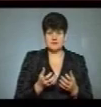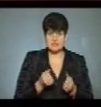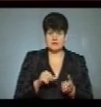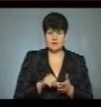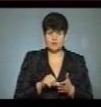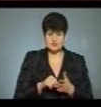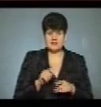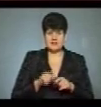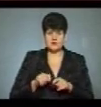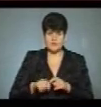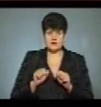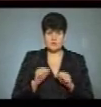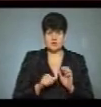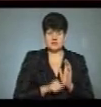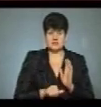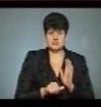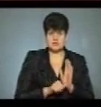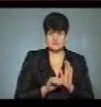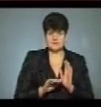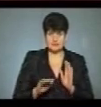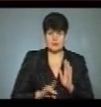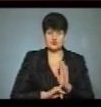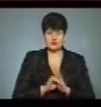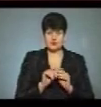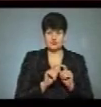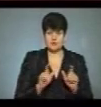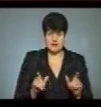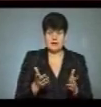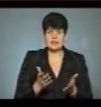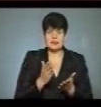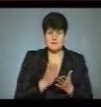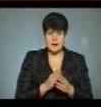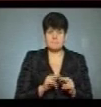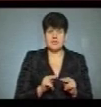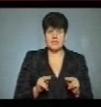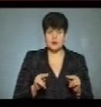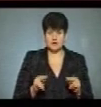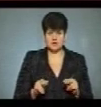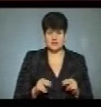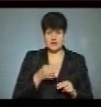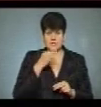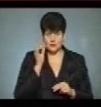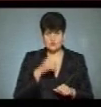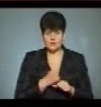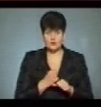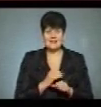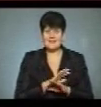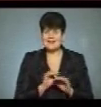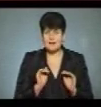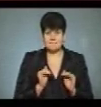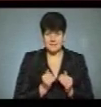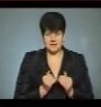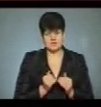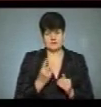участь у тестуванні можуть 66 педагогів початкової школи, які мають педагогічний досвід роботи не менше 2 років. З однією